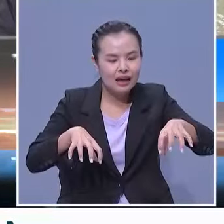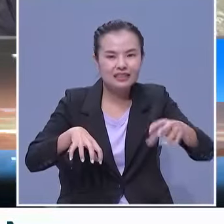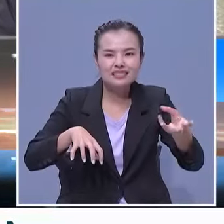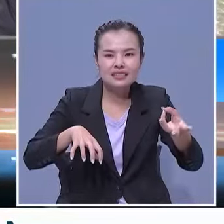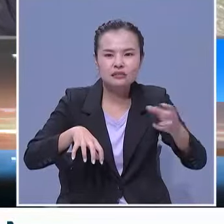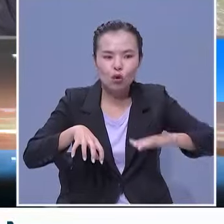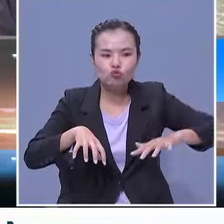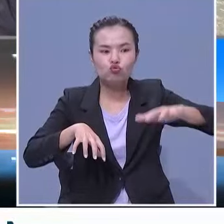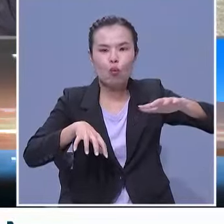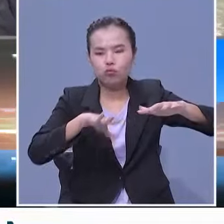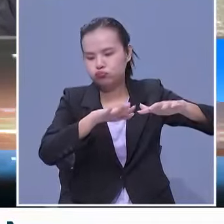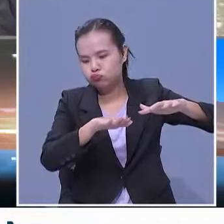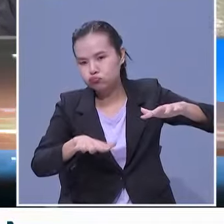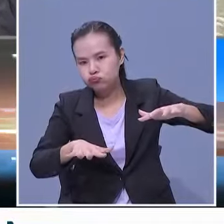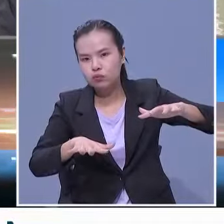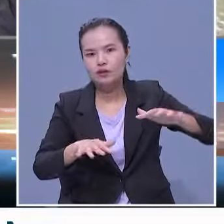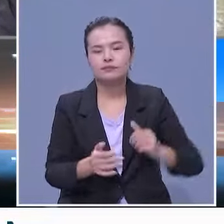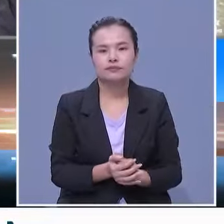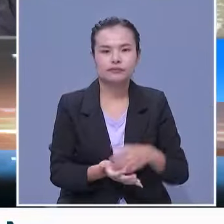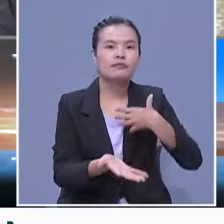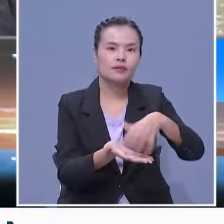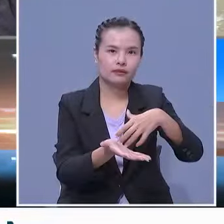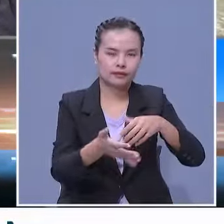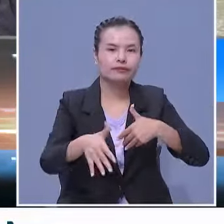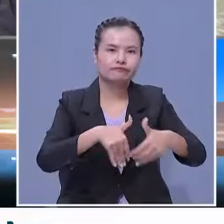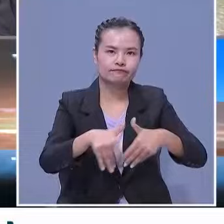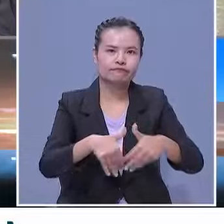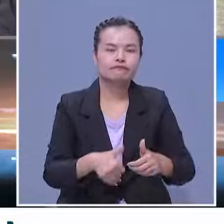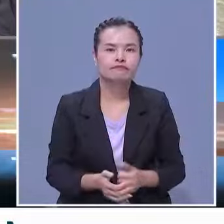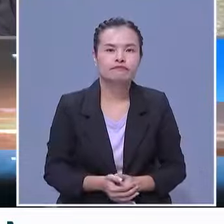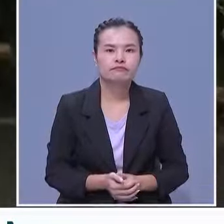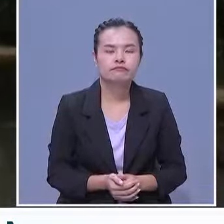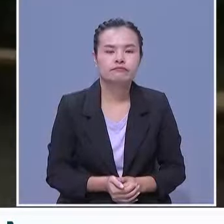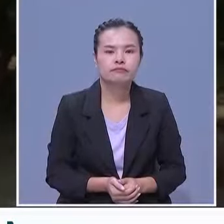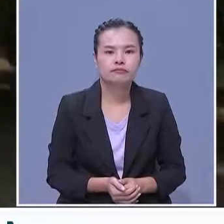เป็นพื้นที่สูงนิดนึงน้ำไม่ท่วมเดี๋ยวไปฟังเสียงของชาวบ้านกันค่ะ